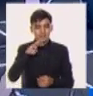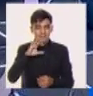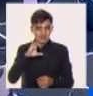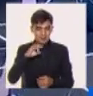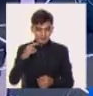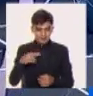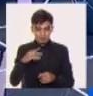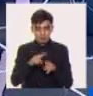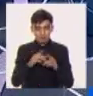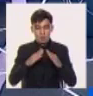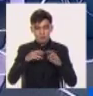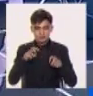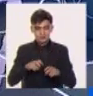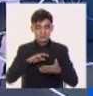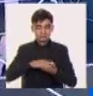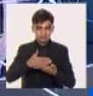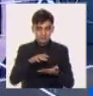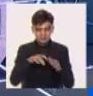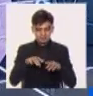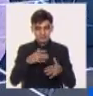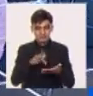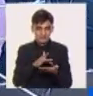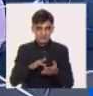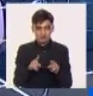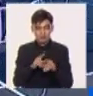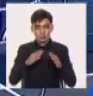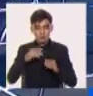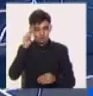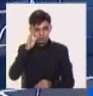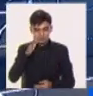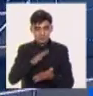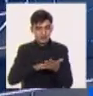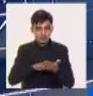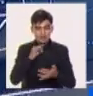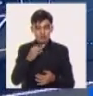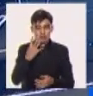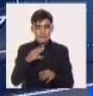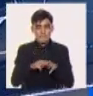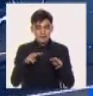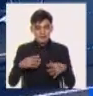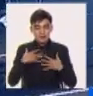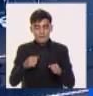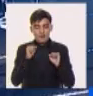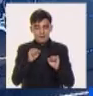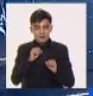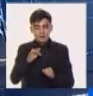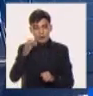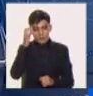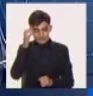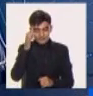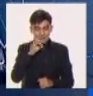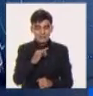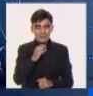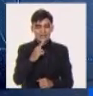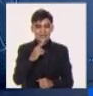проведут дома, сидя за компьютерами и планшетами. Об этом сегодня рассказали сразу четыре министра – здравоохранения, образования,